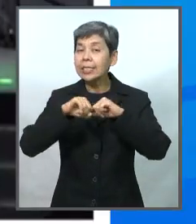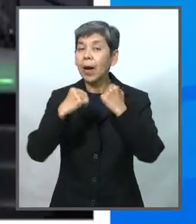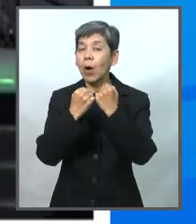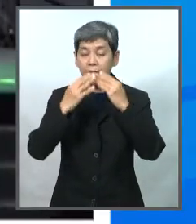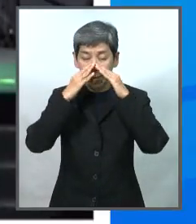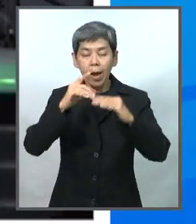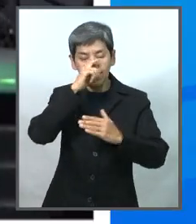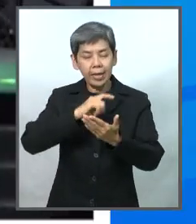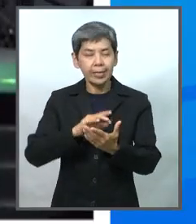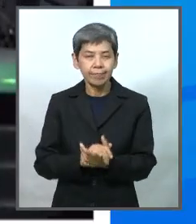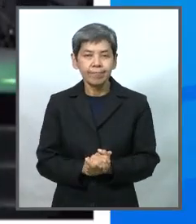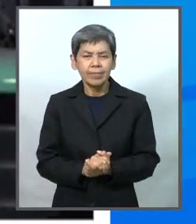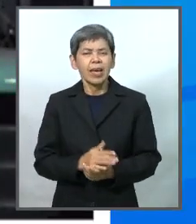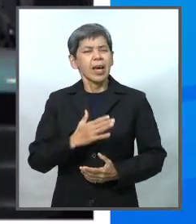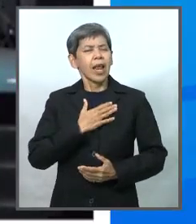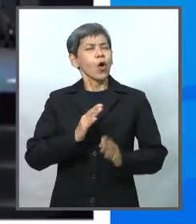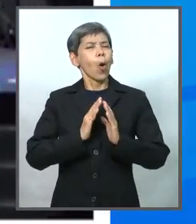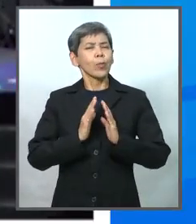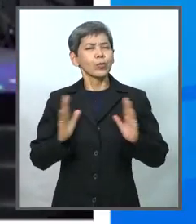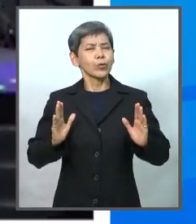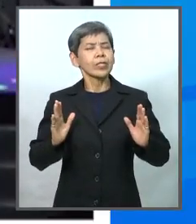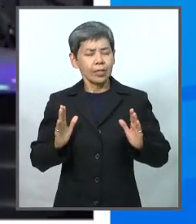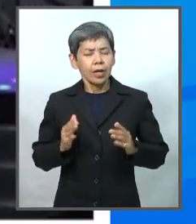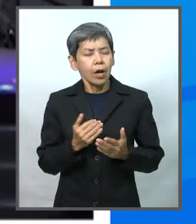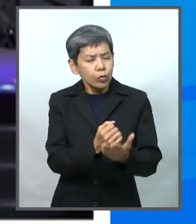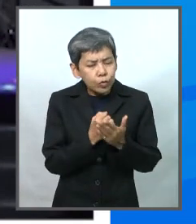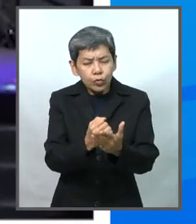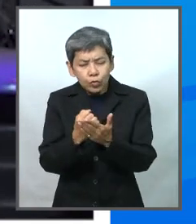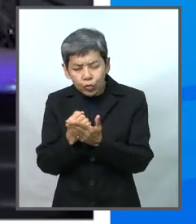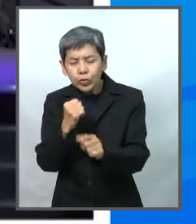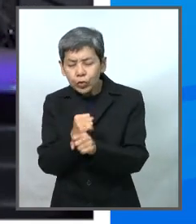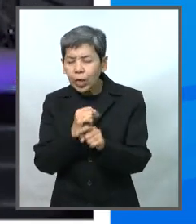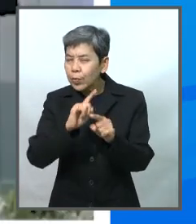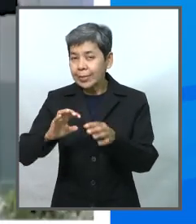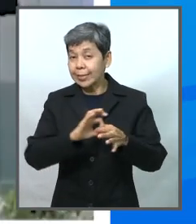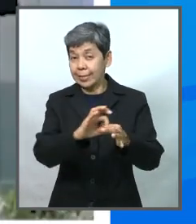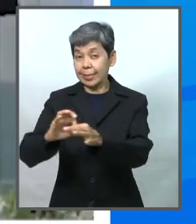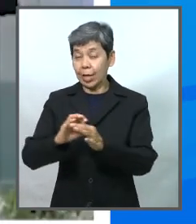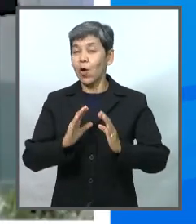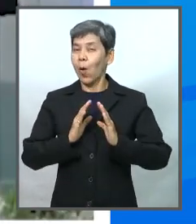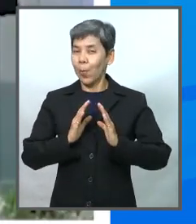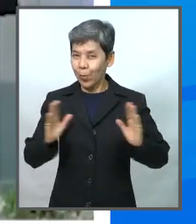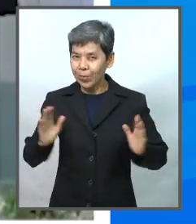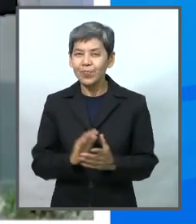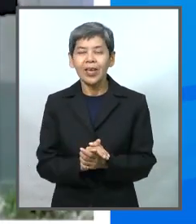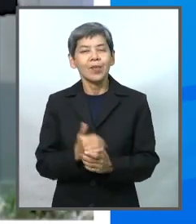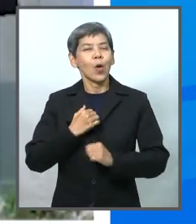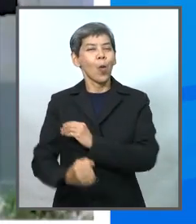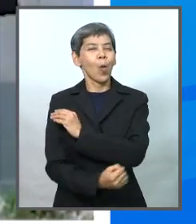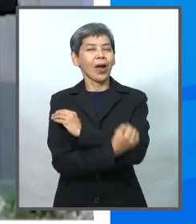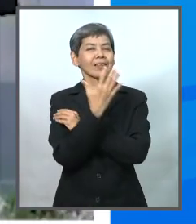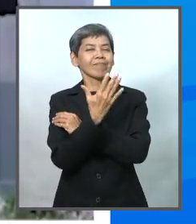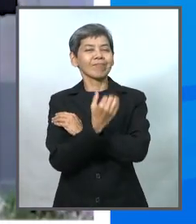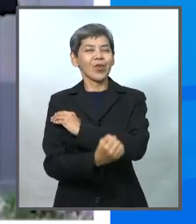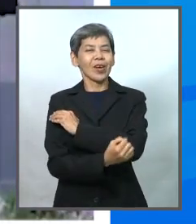สมาคมคนตาบอดแห่งประเทศไทยค่ะก็ขอบคุณหน่วยงานต่างๆที่เกี่ยวข้องทุกๆหน่วยงานเลยนะคะที่ได้เปิดโ